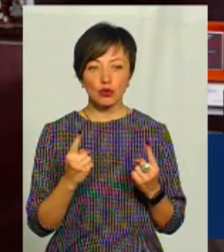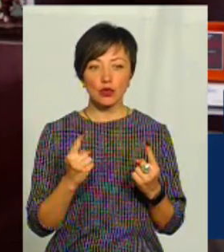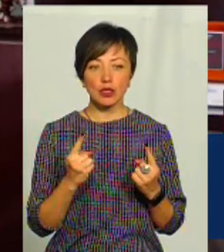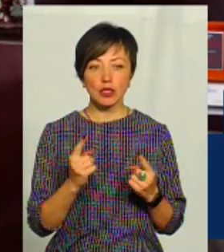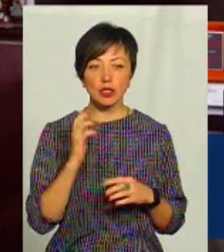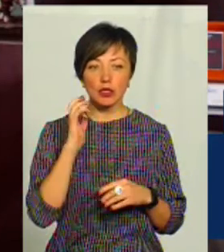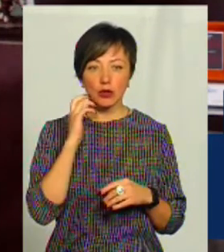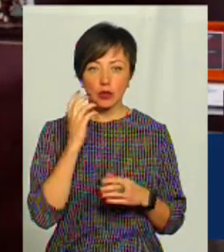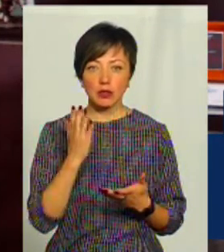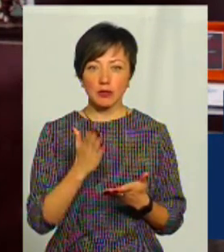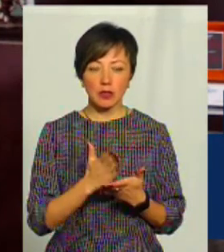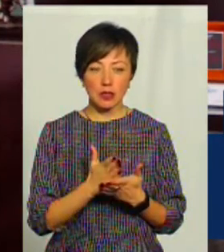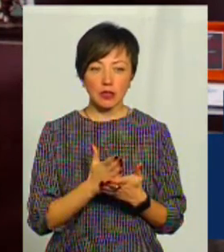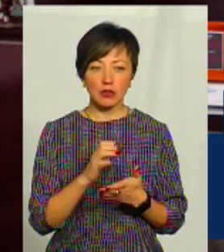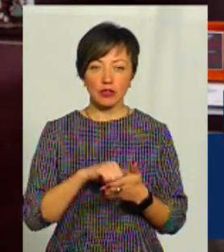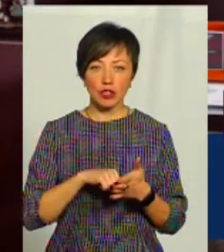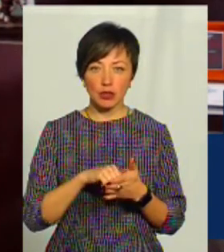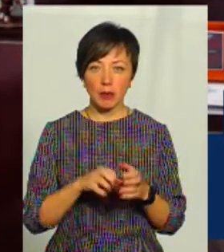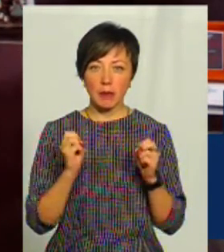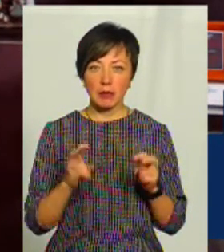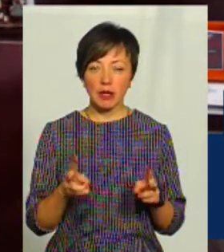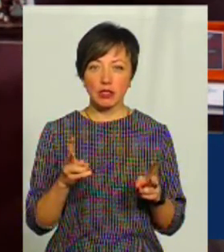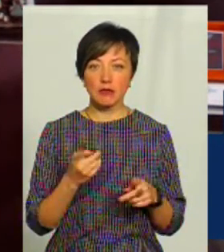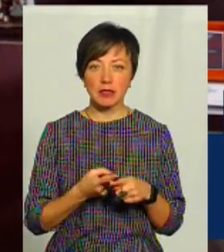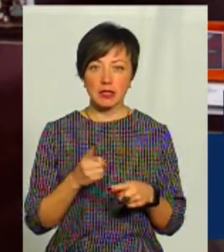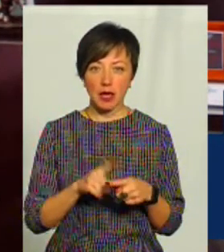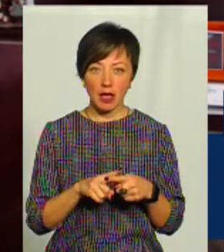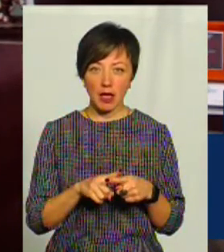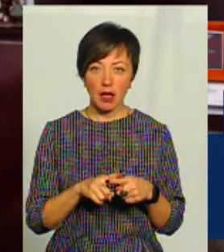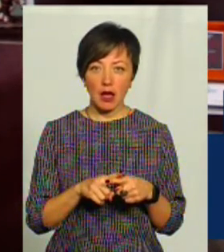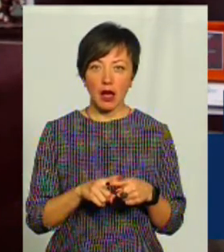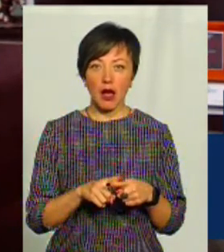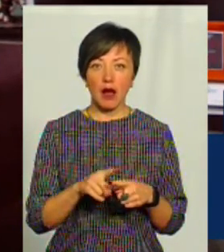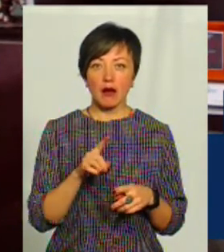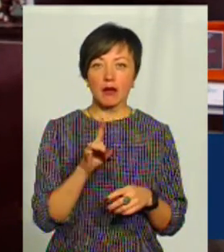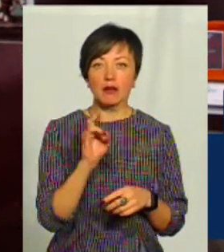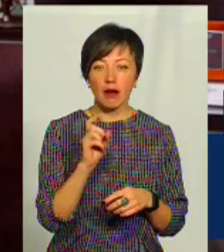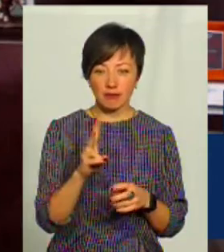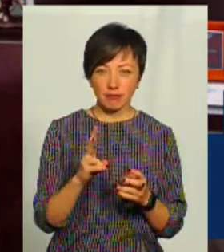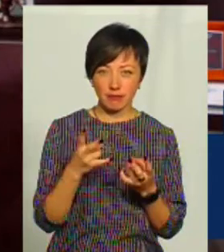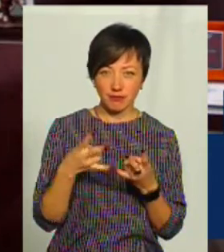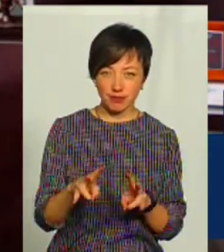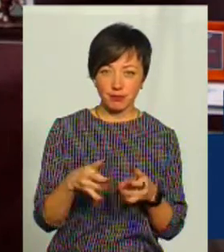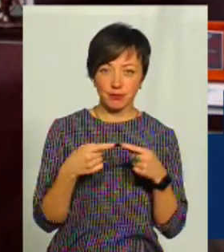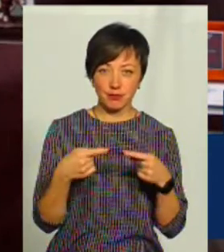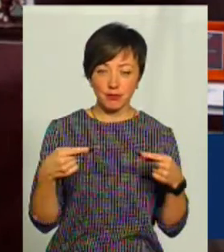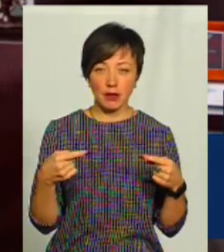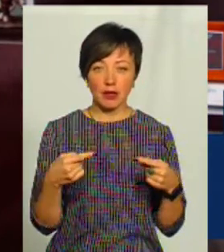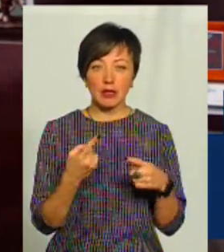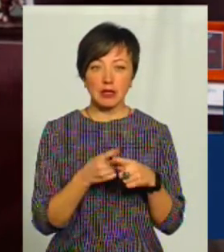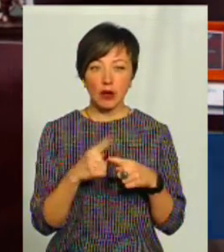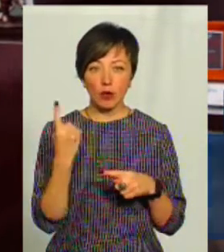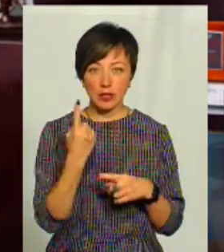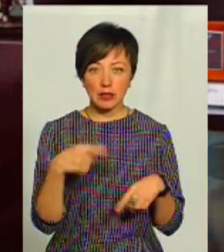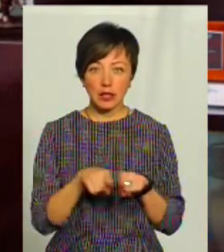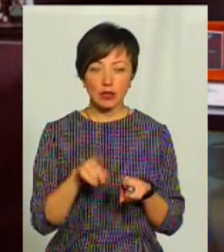дуже серйозним чинником і небезпечним – це канцерогенні речовини. Зокрема, це один із